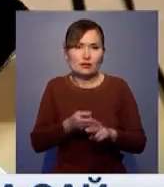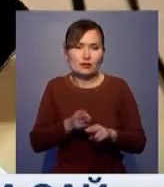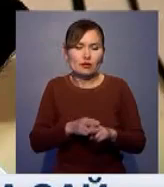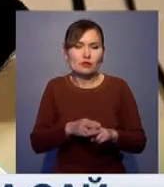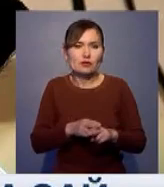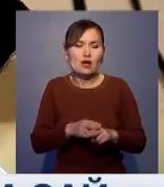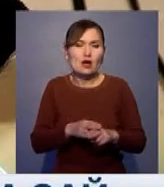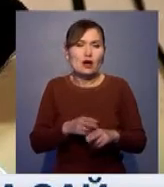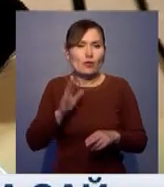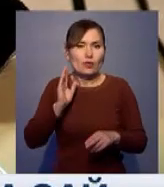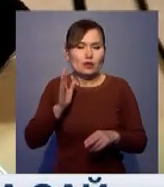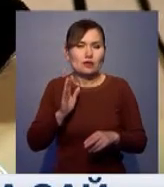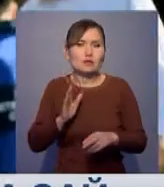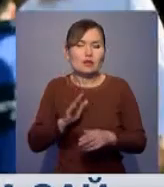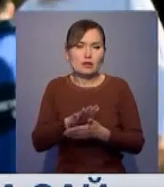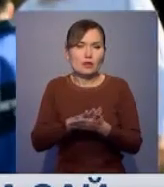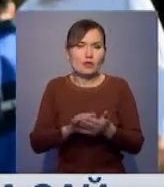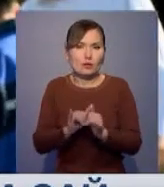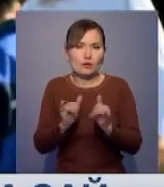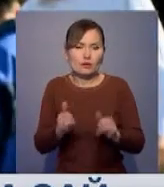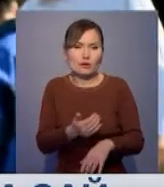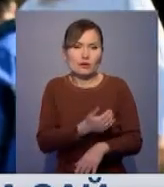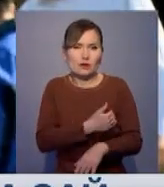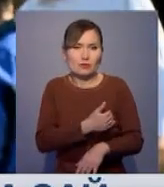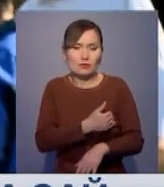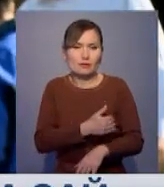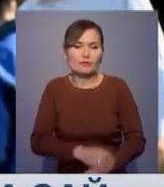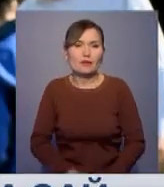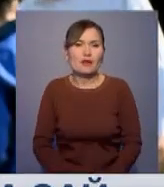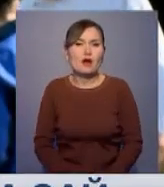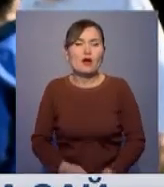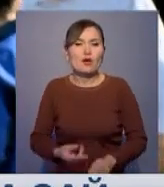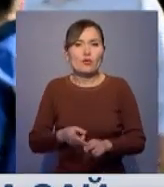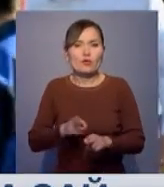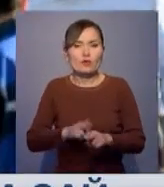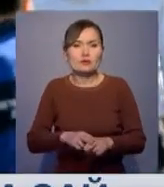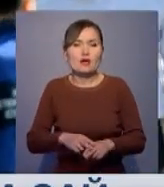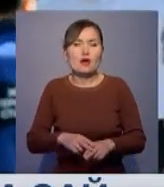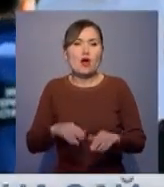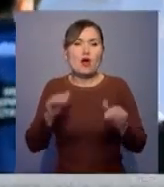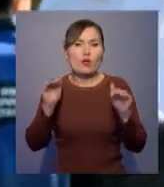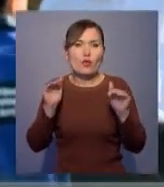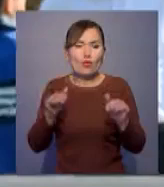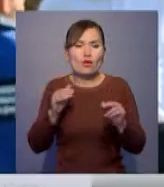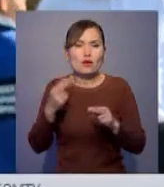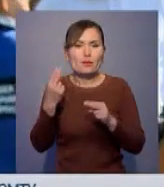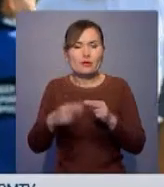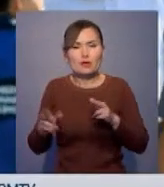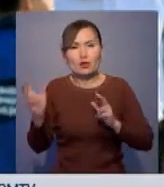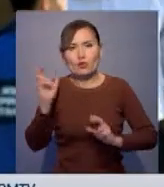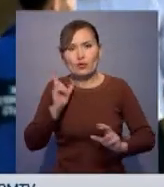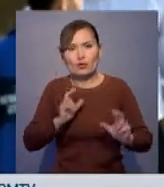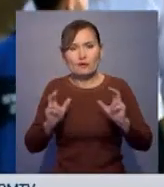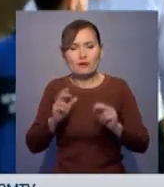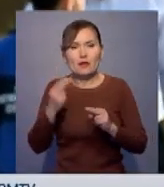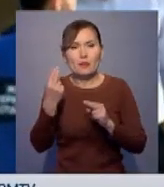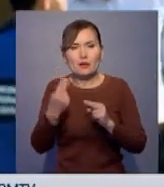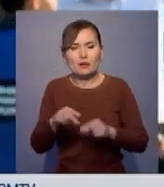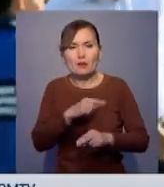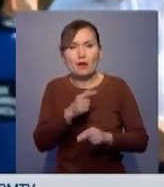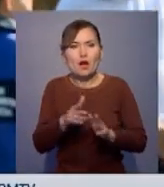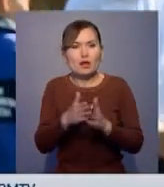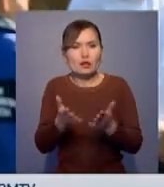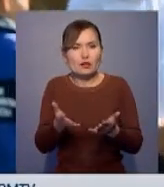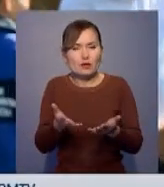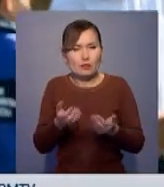енді өзім жеке болған жақсы деп ойлаймын. Білім ордаларынан шыққан, жоғары оқу орнын бітіріп, немесе колледж бітірген мамандар тәжірибесі болмауына орай жұмысқа орналасамайды.